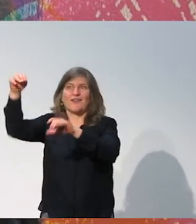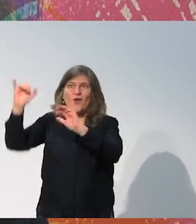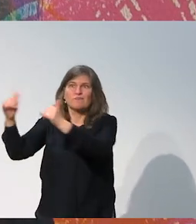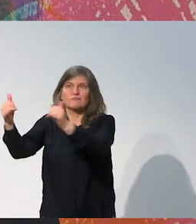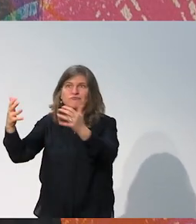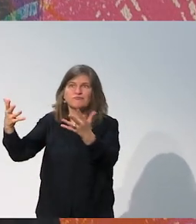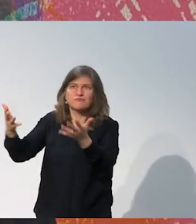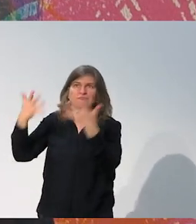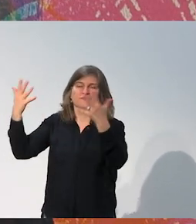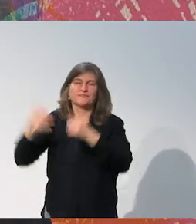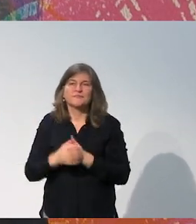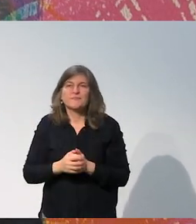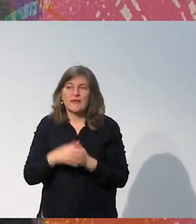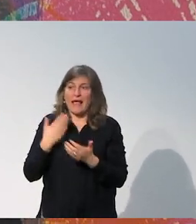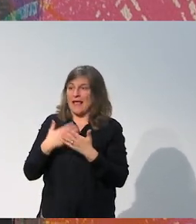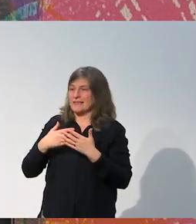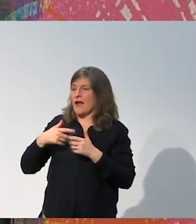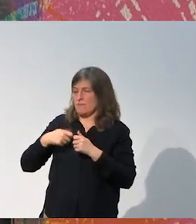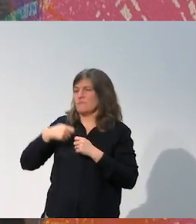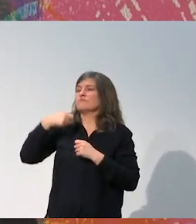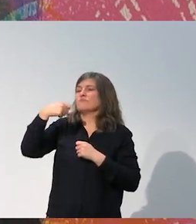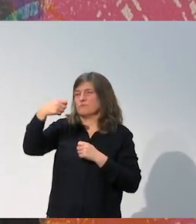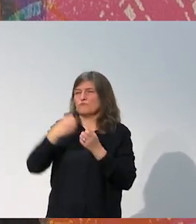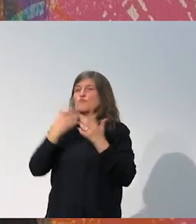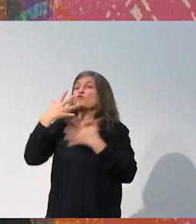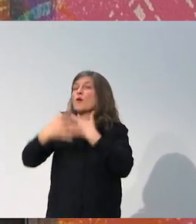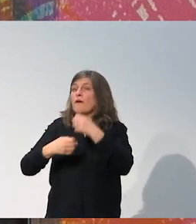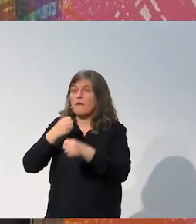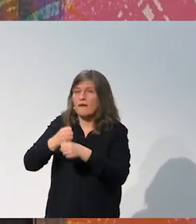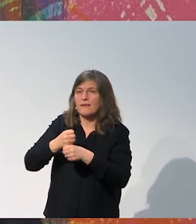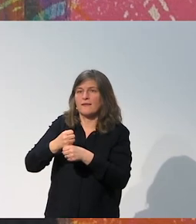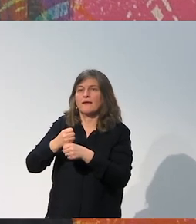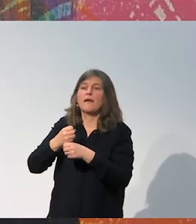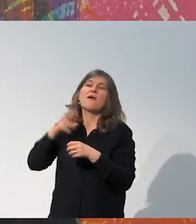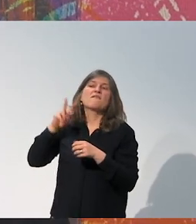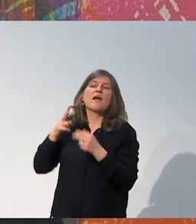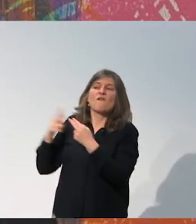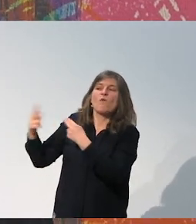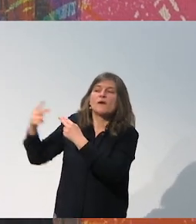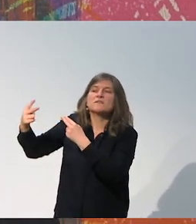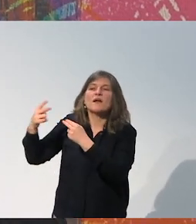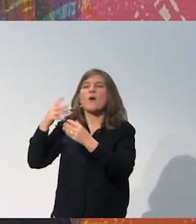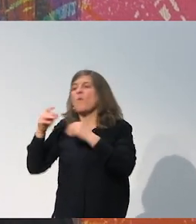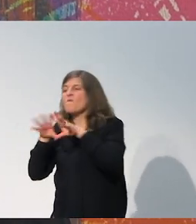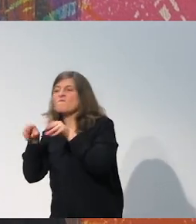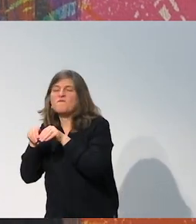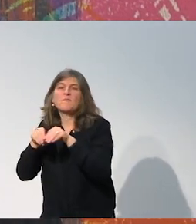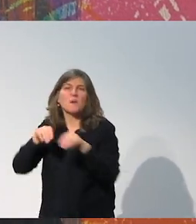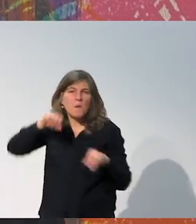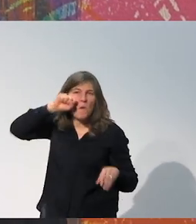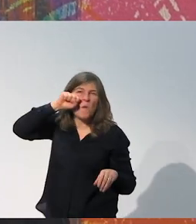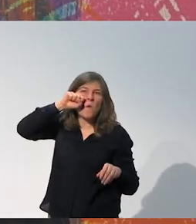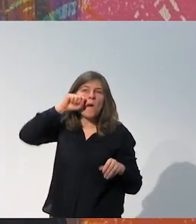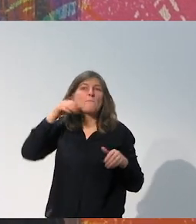années, puisqu'on apprendra finalement que personne autour d'eux n'est complètement dupe, même si on se tait, mmh, et ce